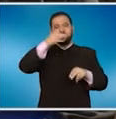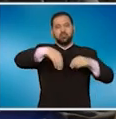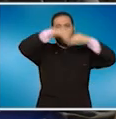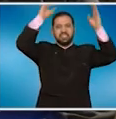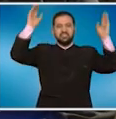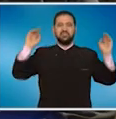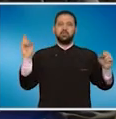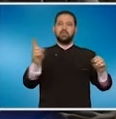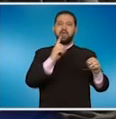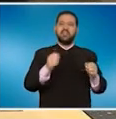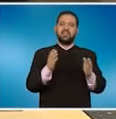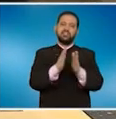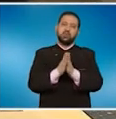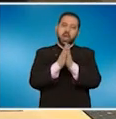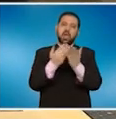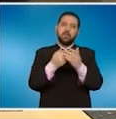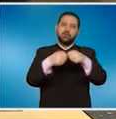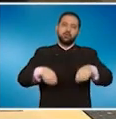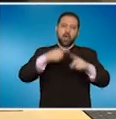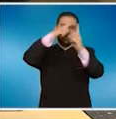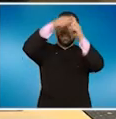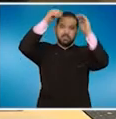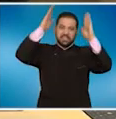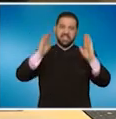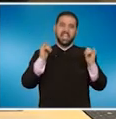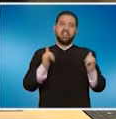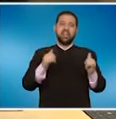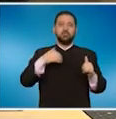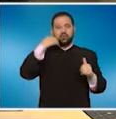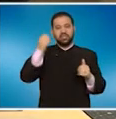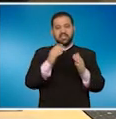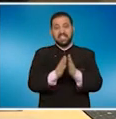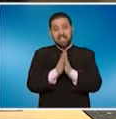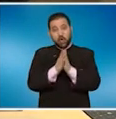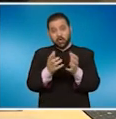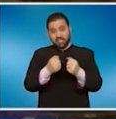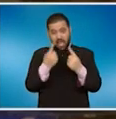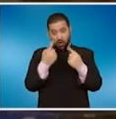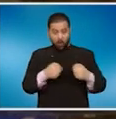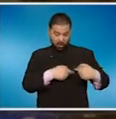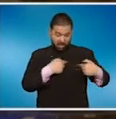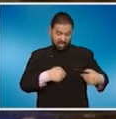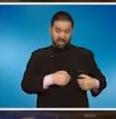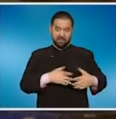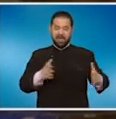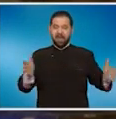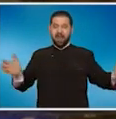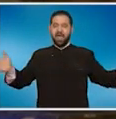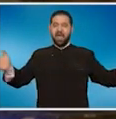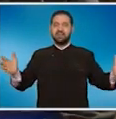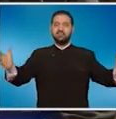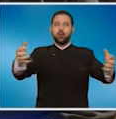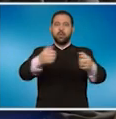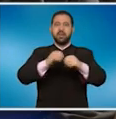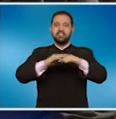și că acesta se roagă pentru toată biserica. Și în momentul în care te rogi, ai o inimă largă, îi cuprins pe toți. Ai